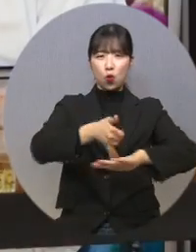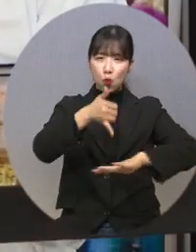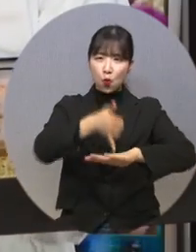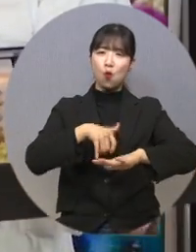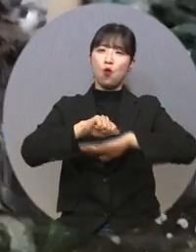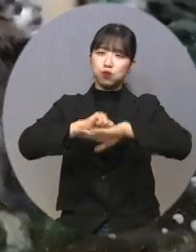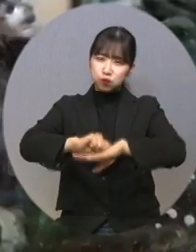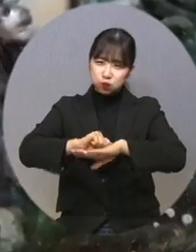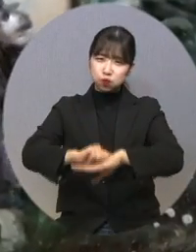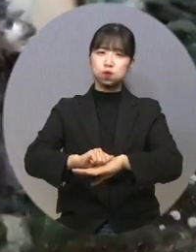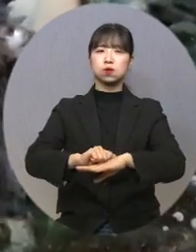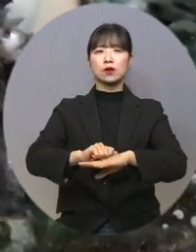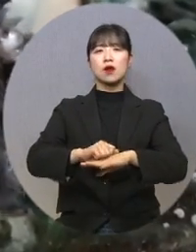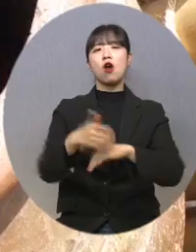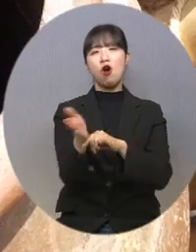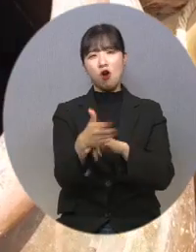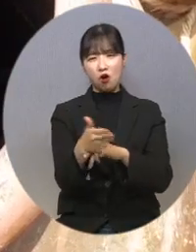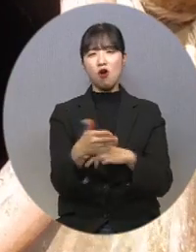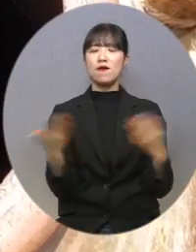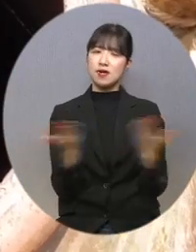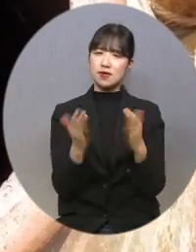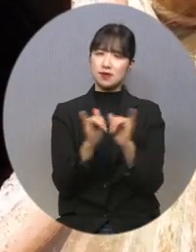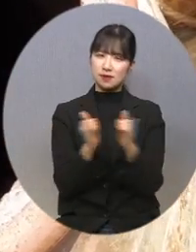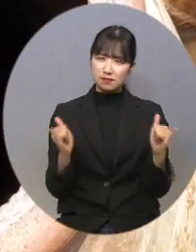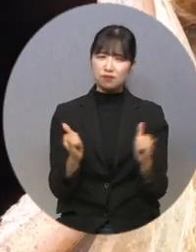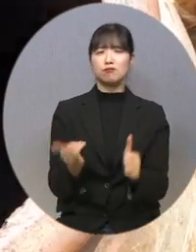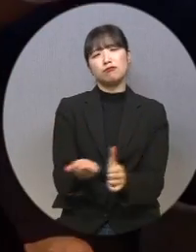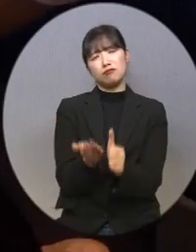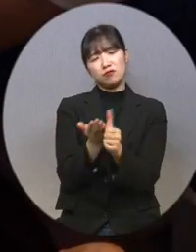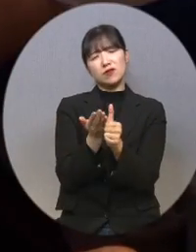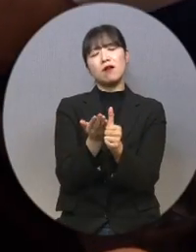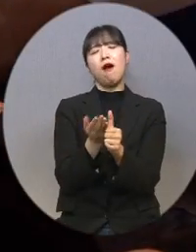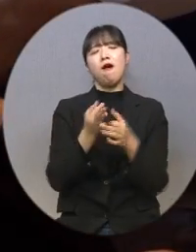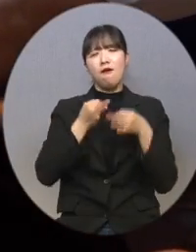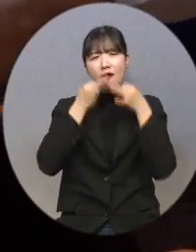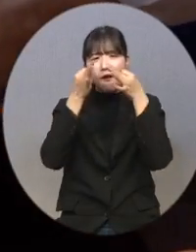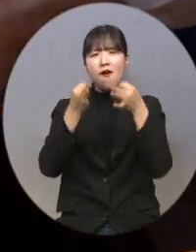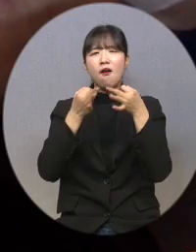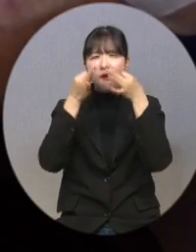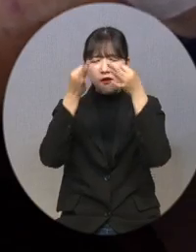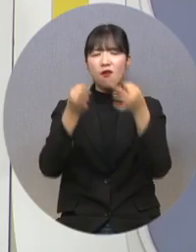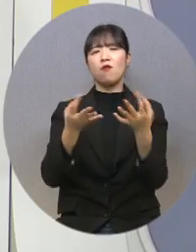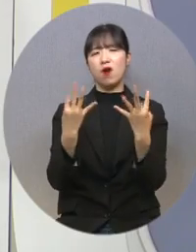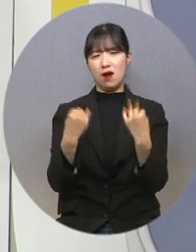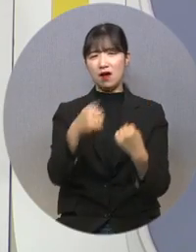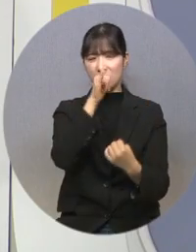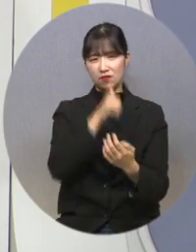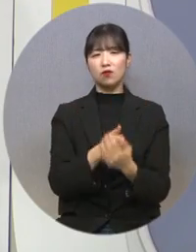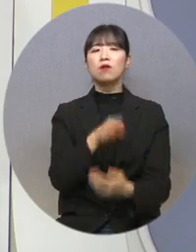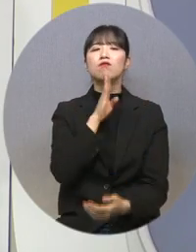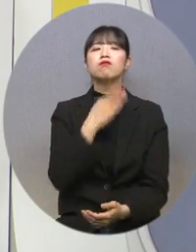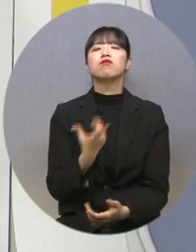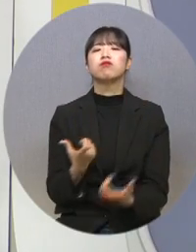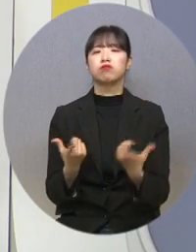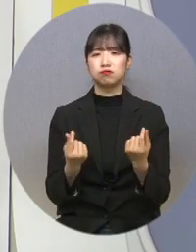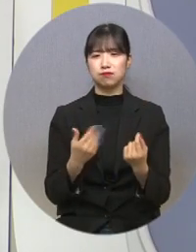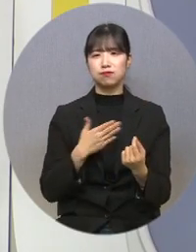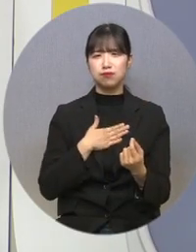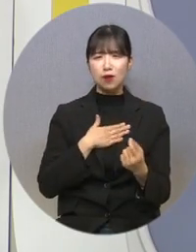농축어업인들이 정성들을 키운 산의 진미가 넘쳐납니다. 맞아요. 제가 그 현장을 또 많이 봤던 사람 중